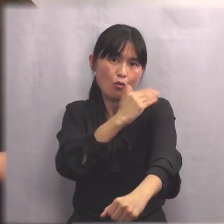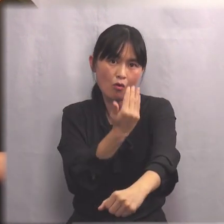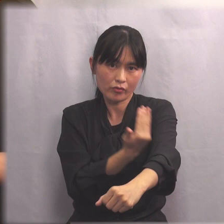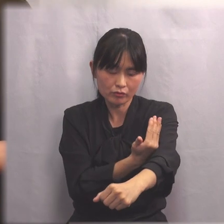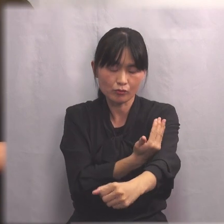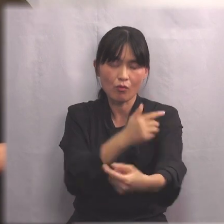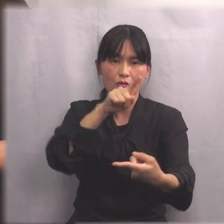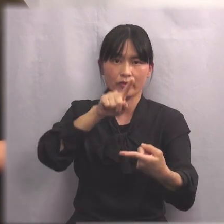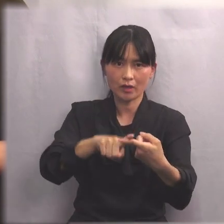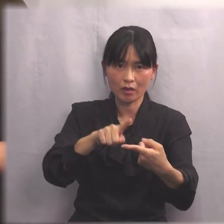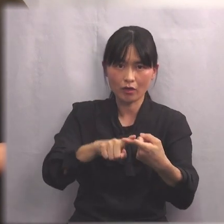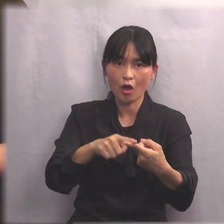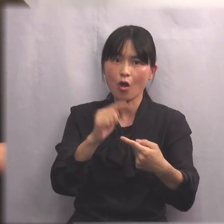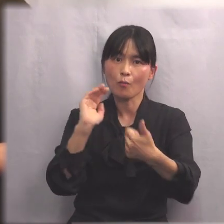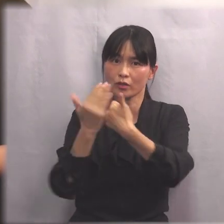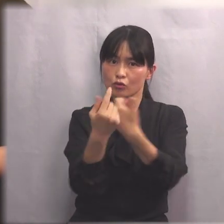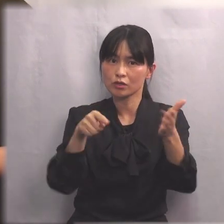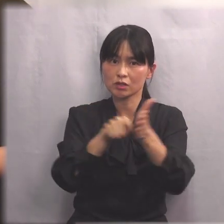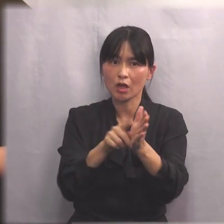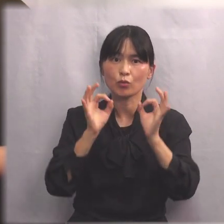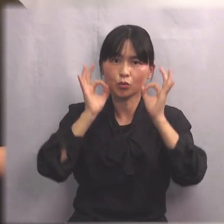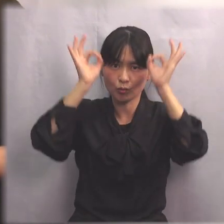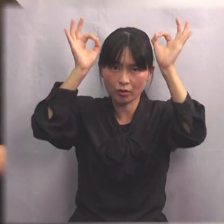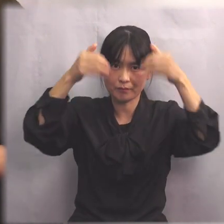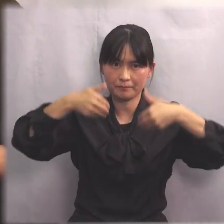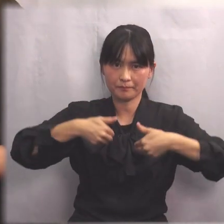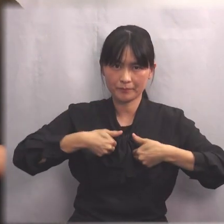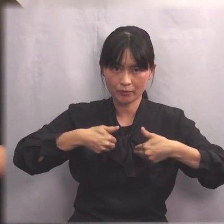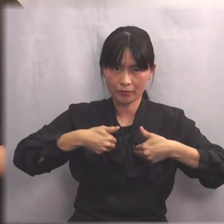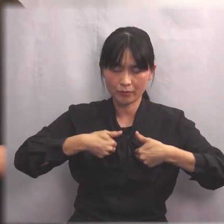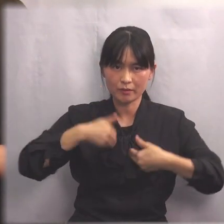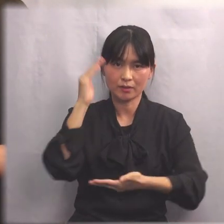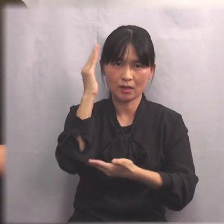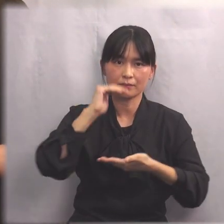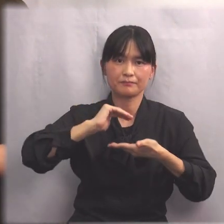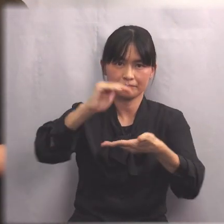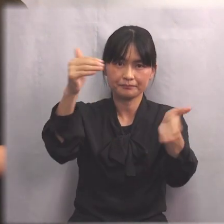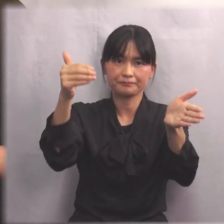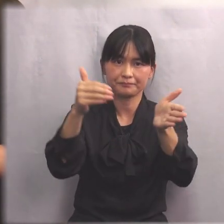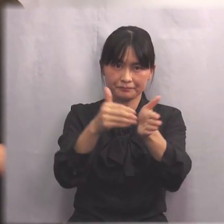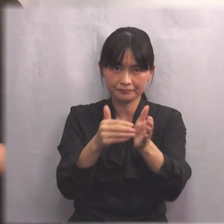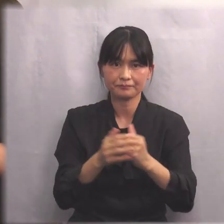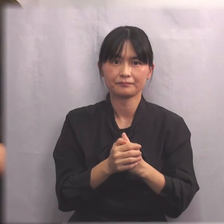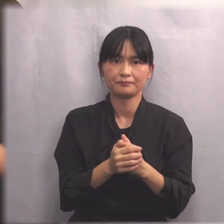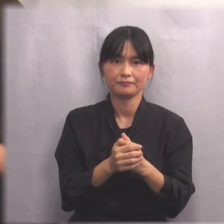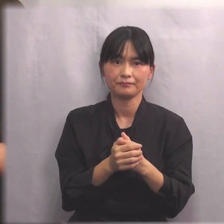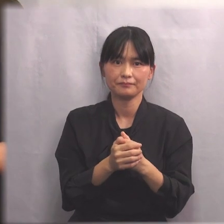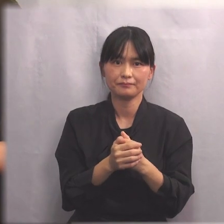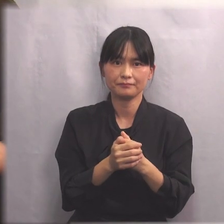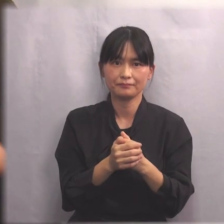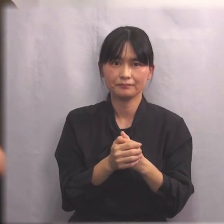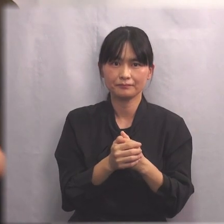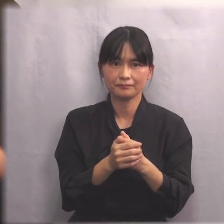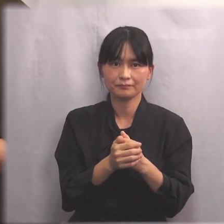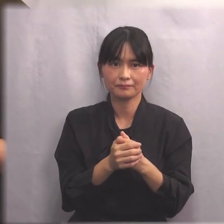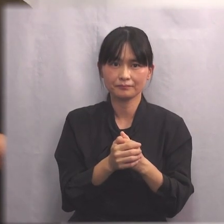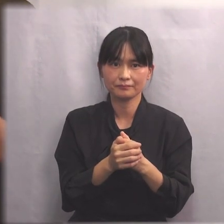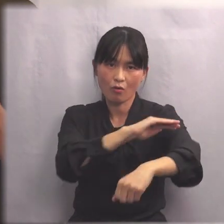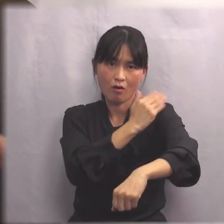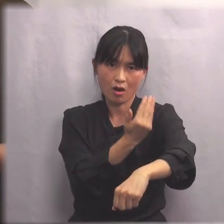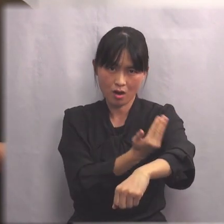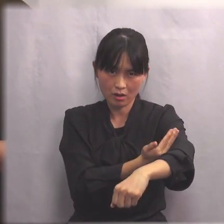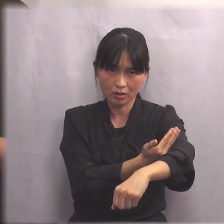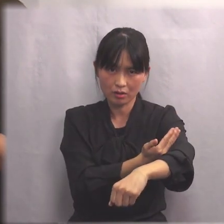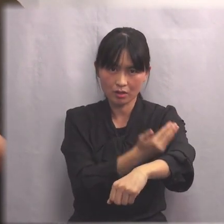온전한 당권을 보장할 수 있도록 최대한의 노력을 다해야 한다라고 하는 제안을 포함했다는 점을 설명드리고 싶습니다.